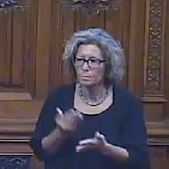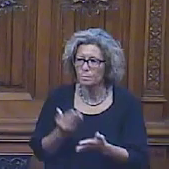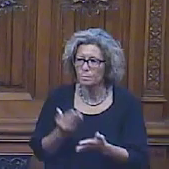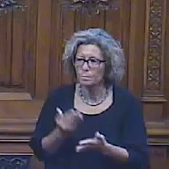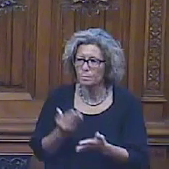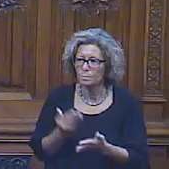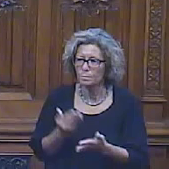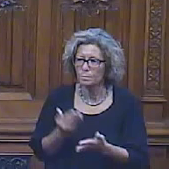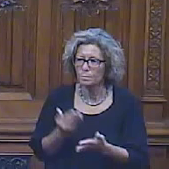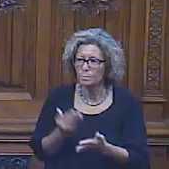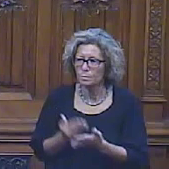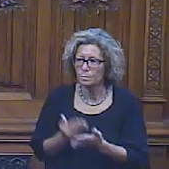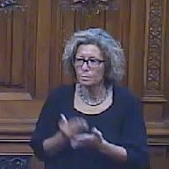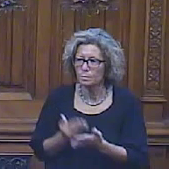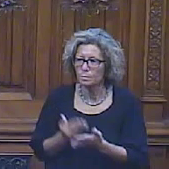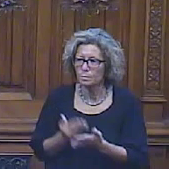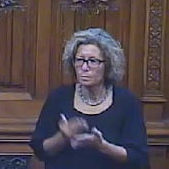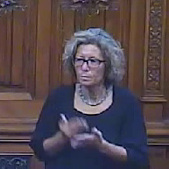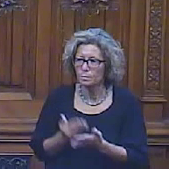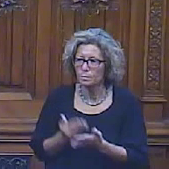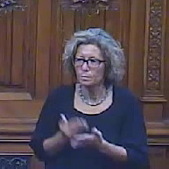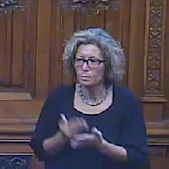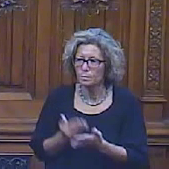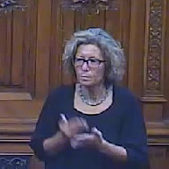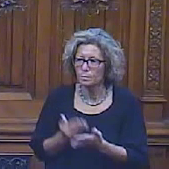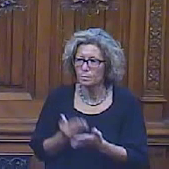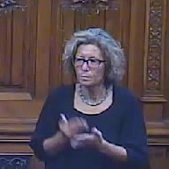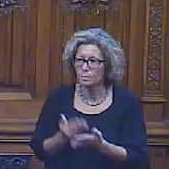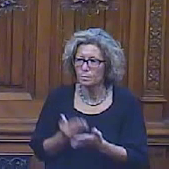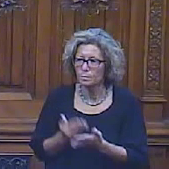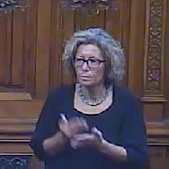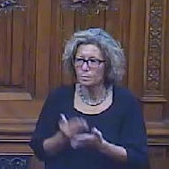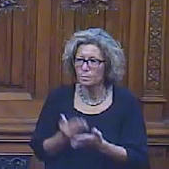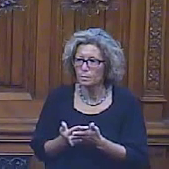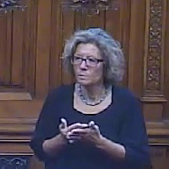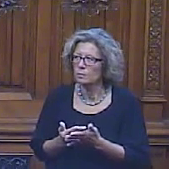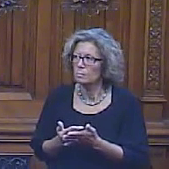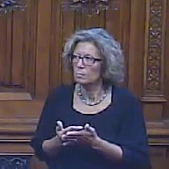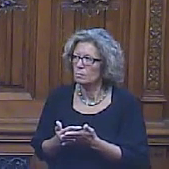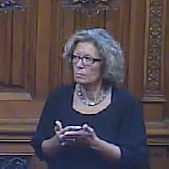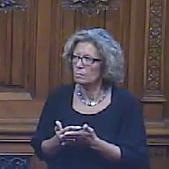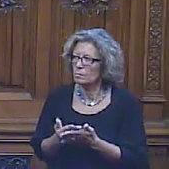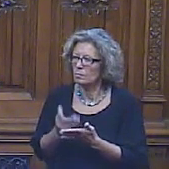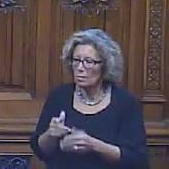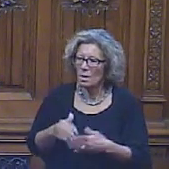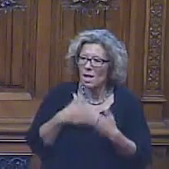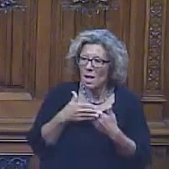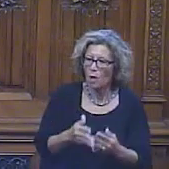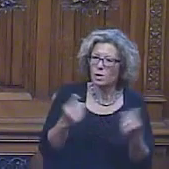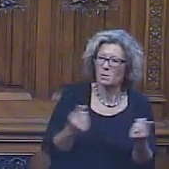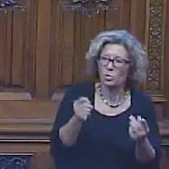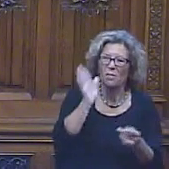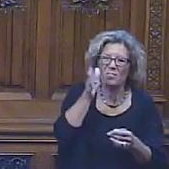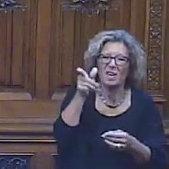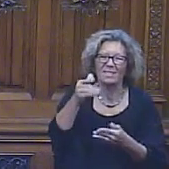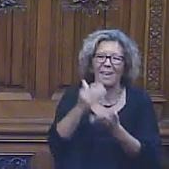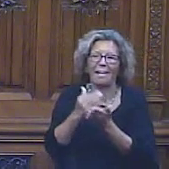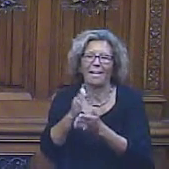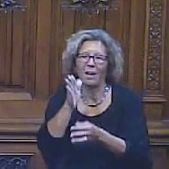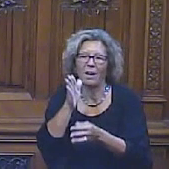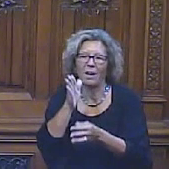keine Gesetze gibt. Das ist eine Ungerechtigkeit und so erodiert man, ja, die Ausnahmesituation wird zur Regel